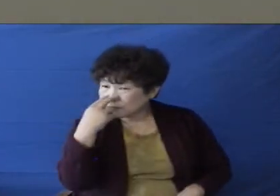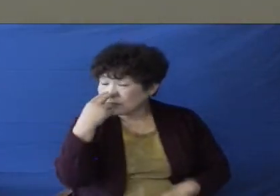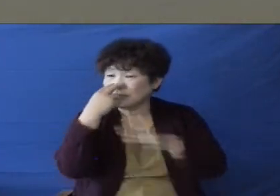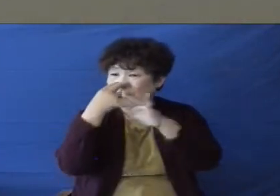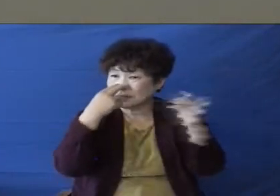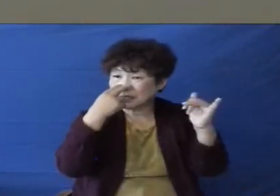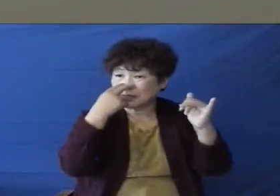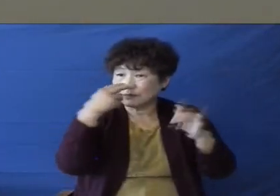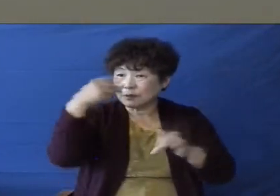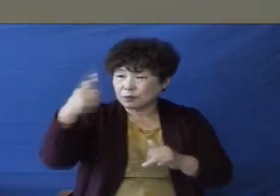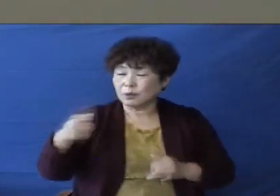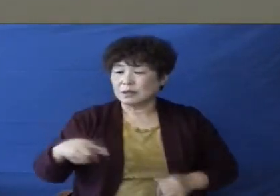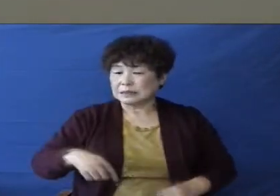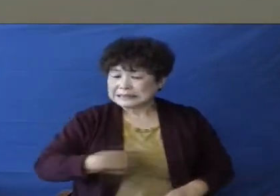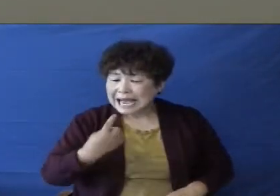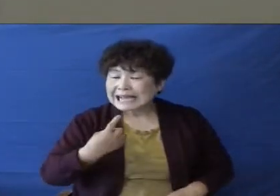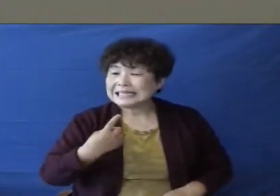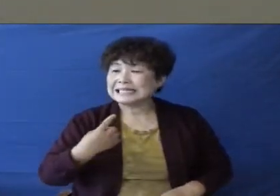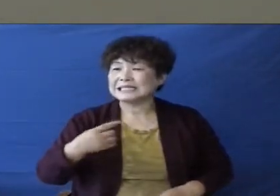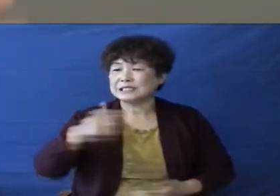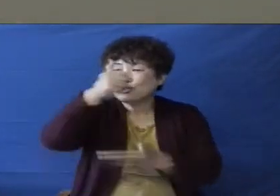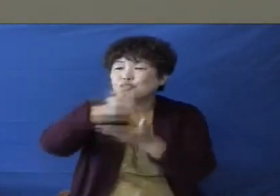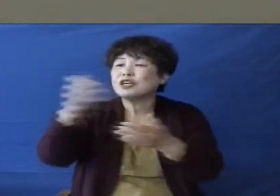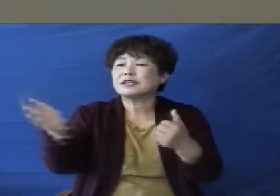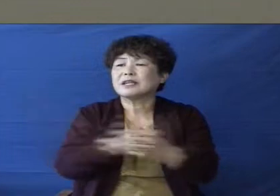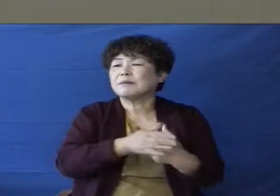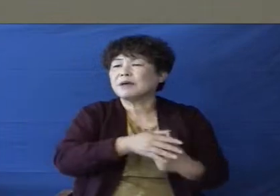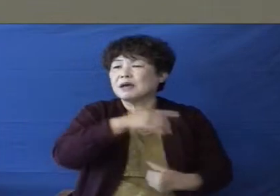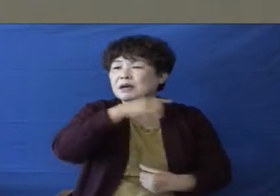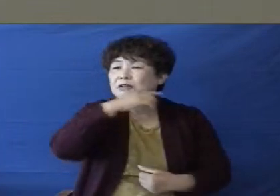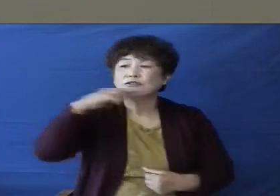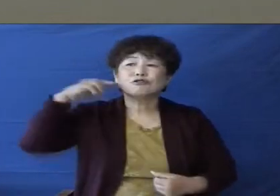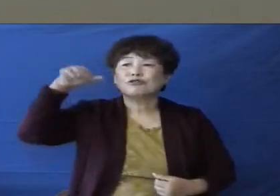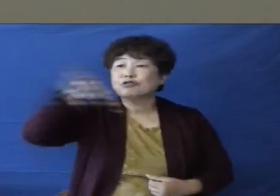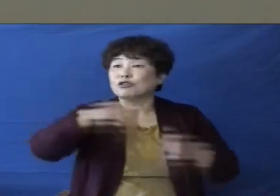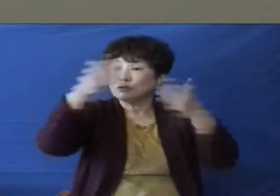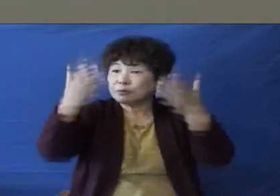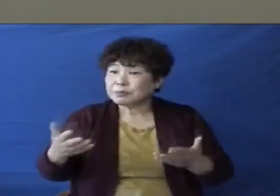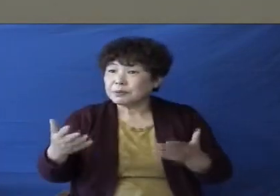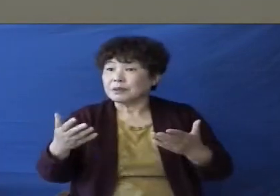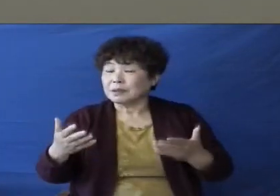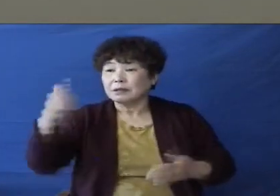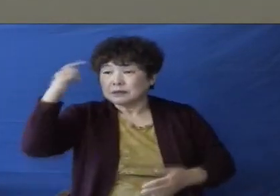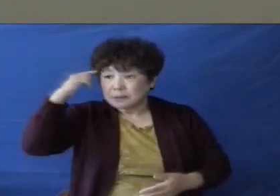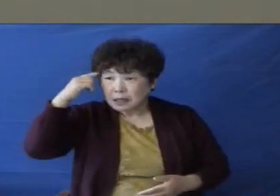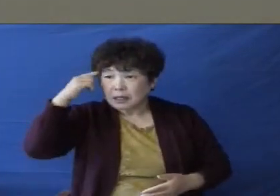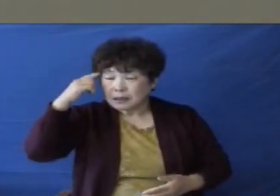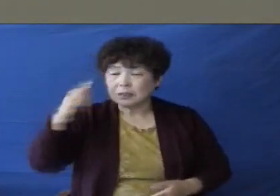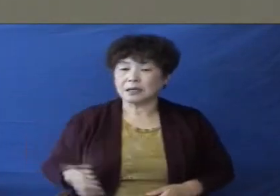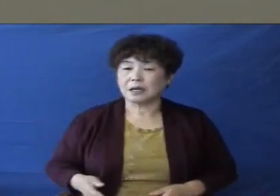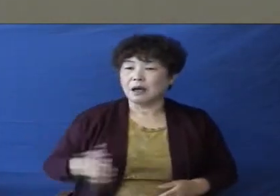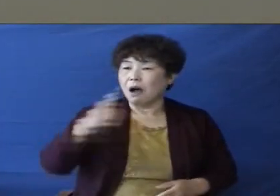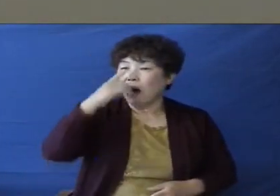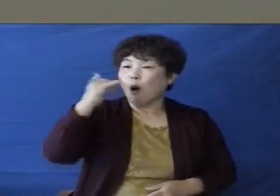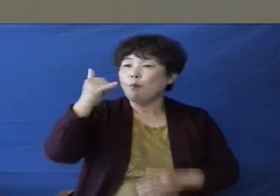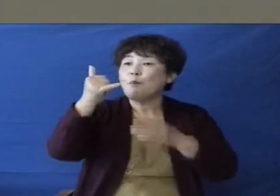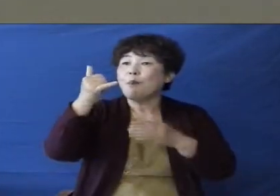받는다 이렇게 생각을 했는데 다면 소 부터 소경은 이건 뱃속에서 죄를 지을 일도 없을 텐데 왜